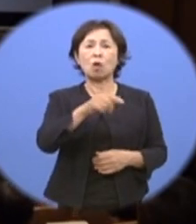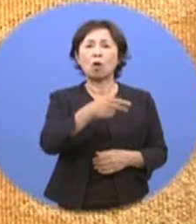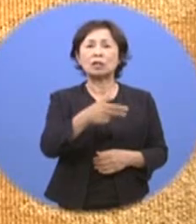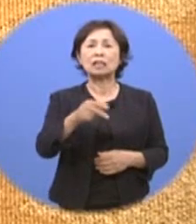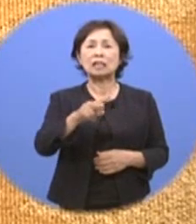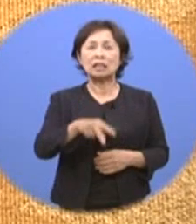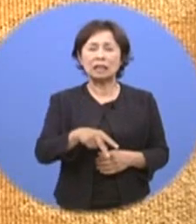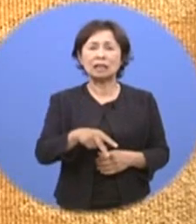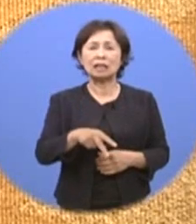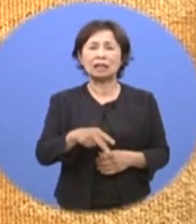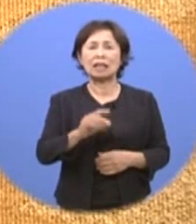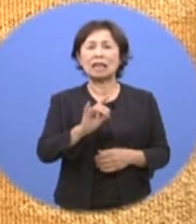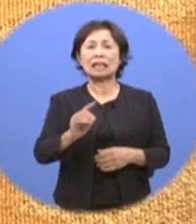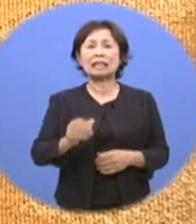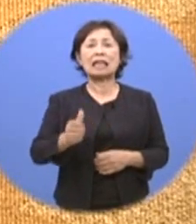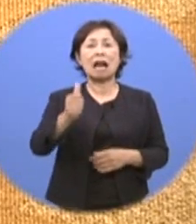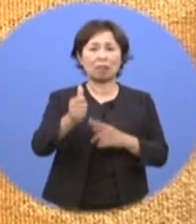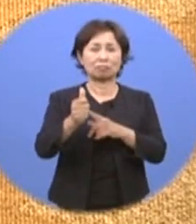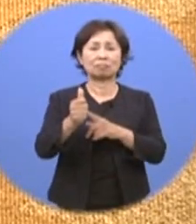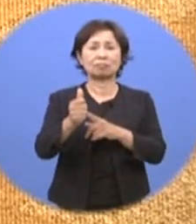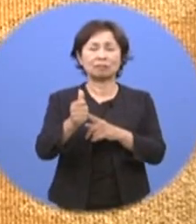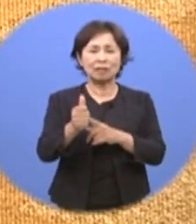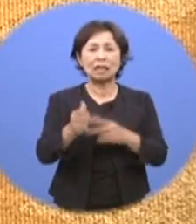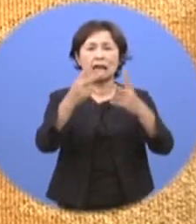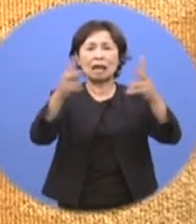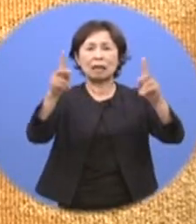目的などを聞きました。